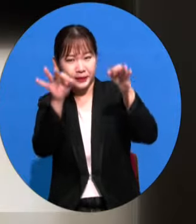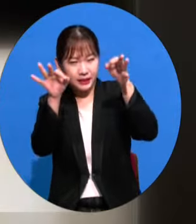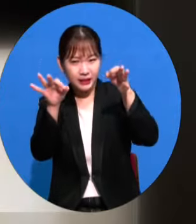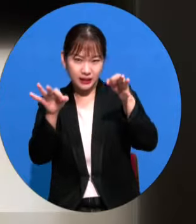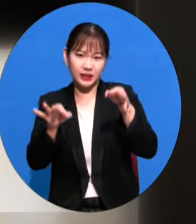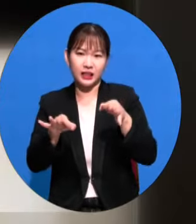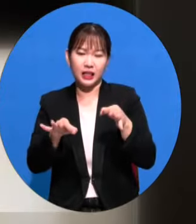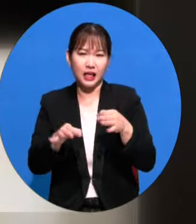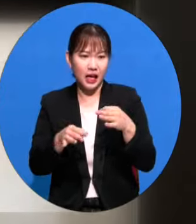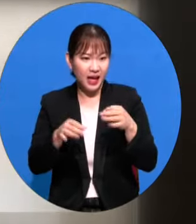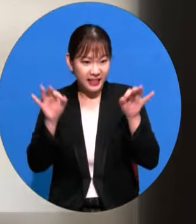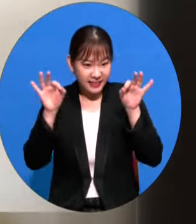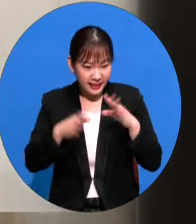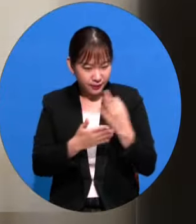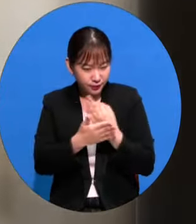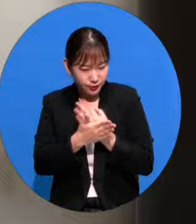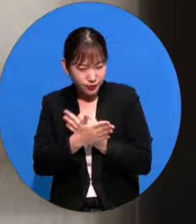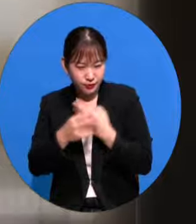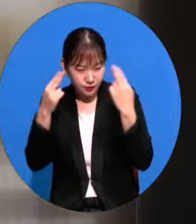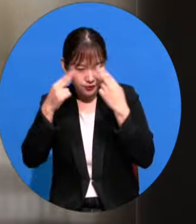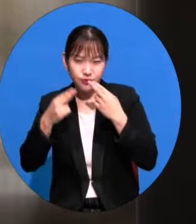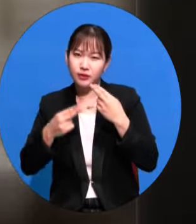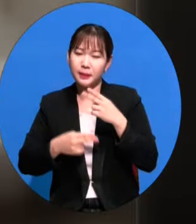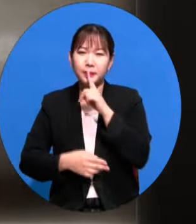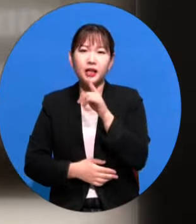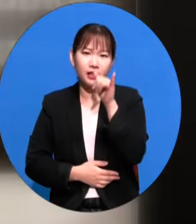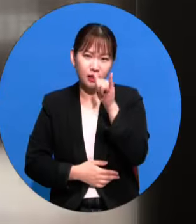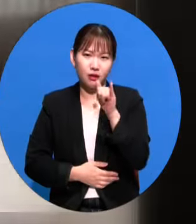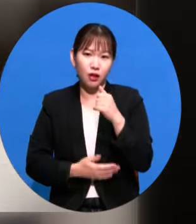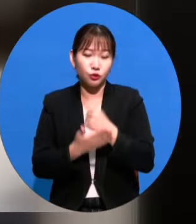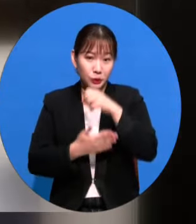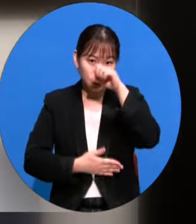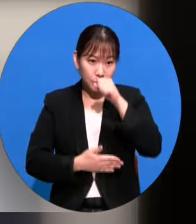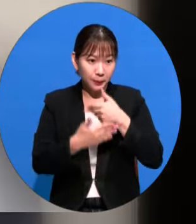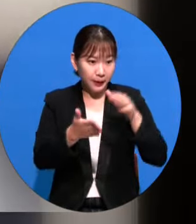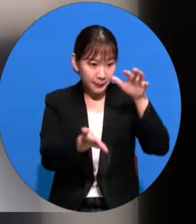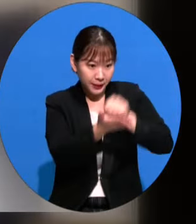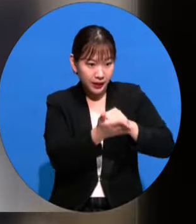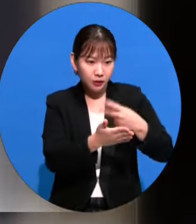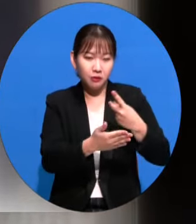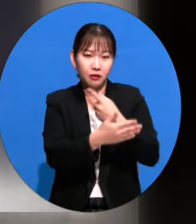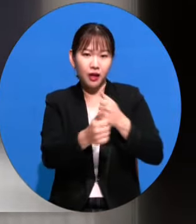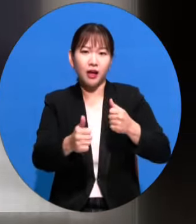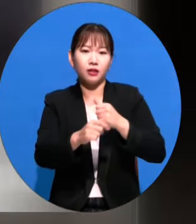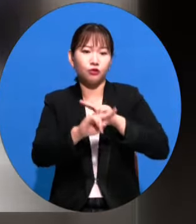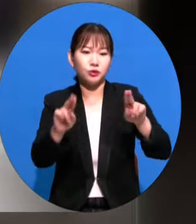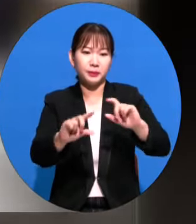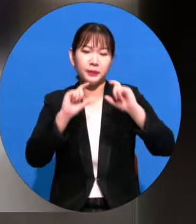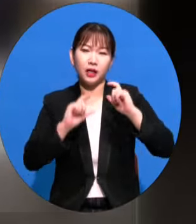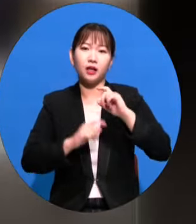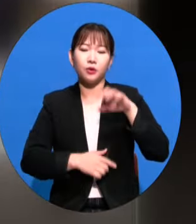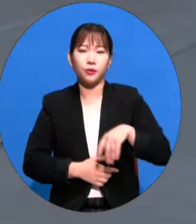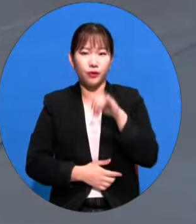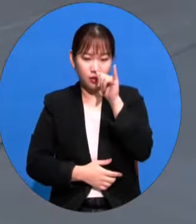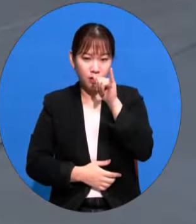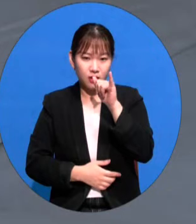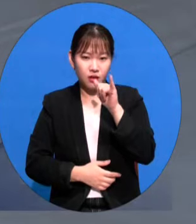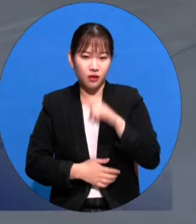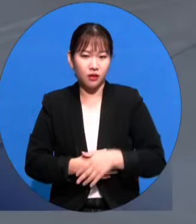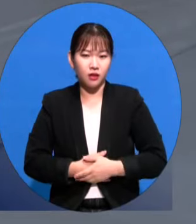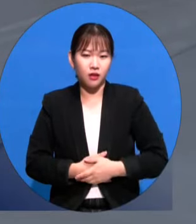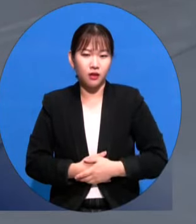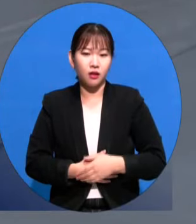대목 장사한다는 말이 나오고 있습니다. 운 좋게 방을 구했어도 계약 파기 요구를 받는 선수단도 있습니다. 더